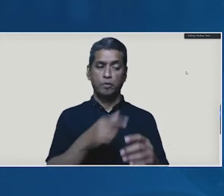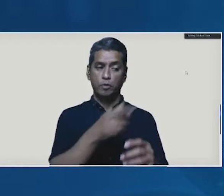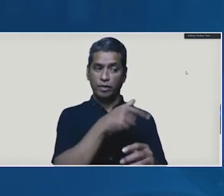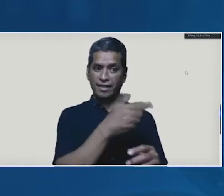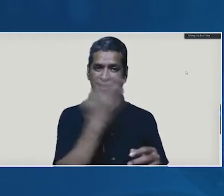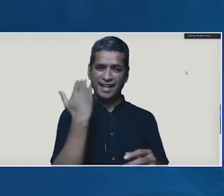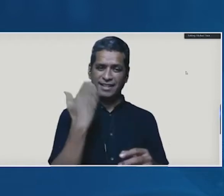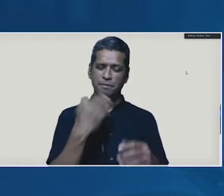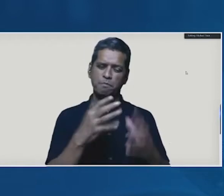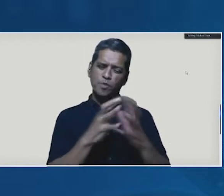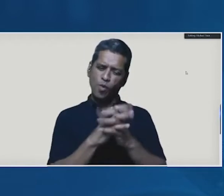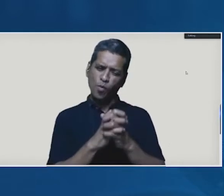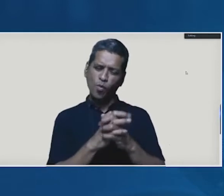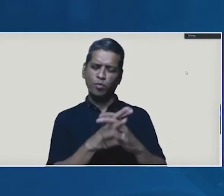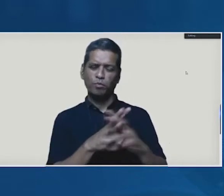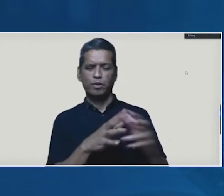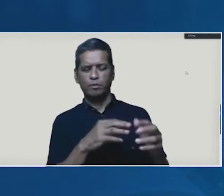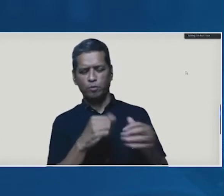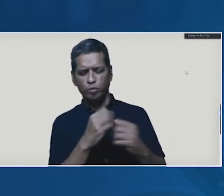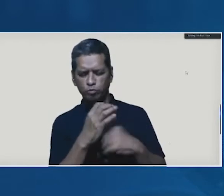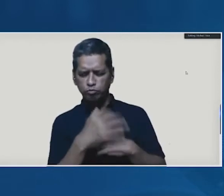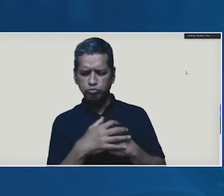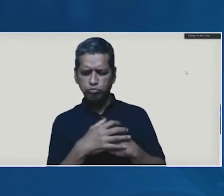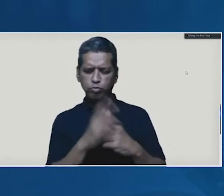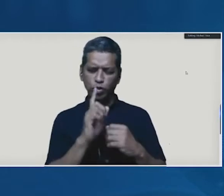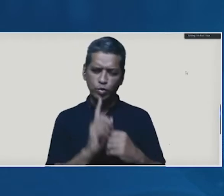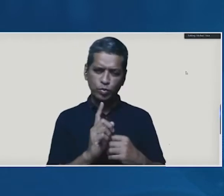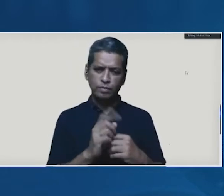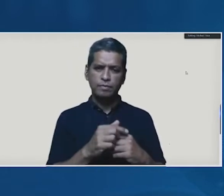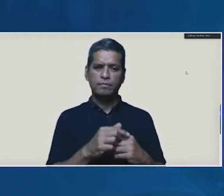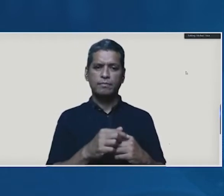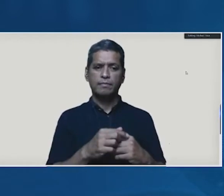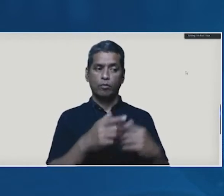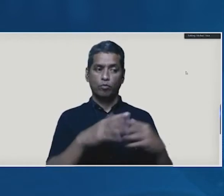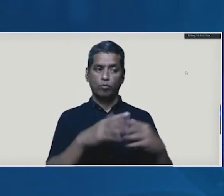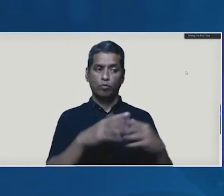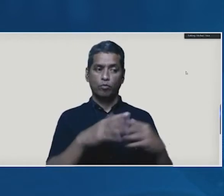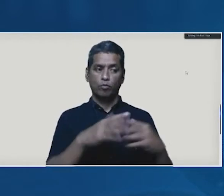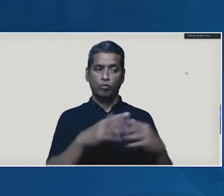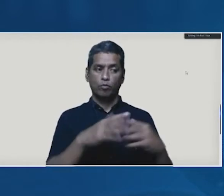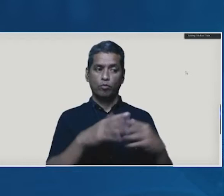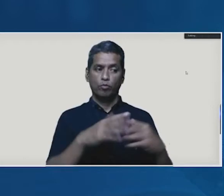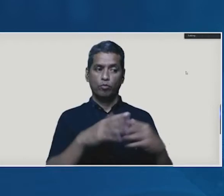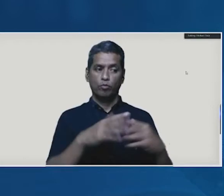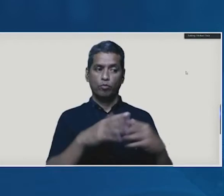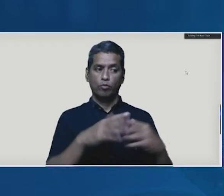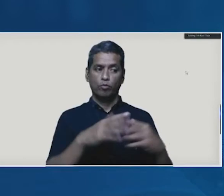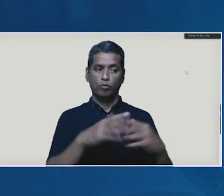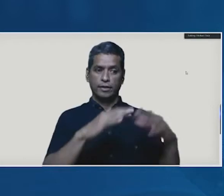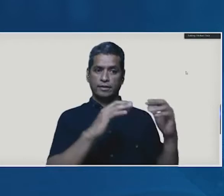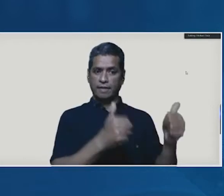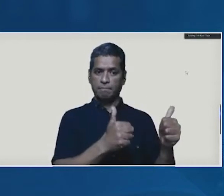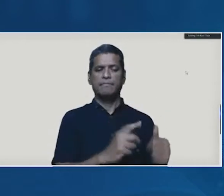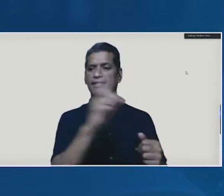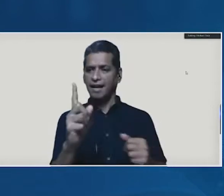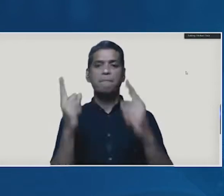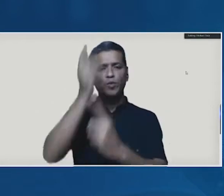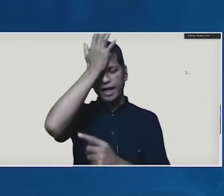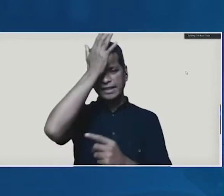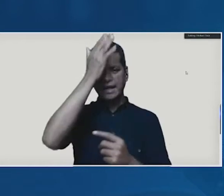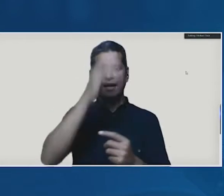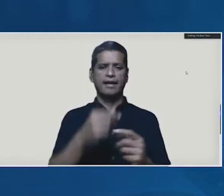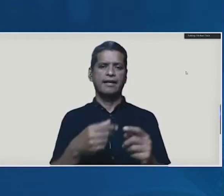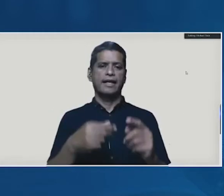menyatakan kepada Daniel mimpi itu kemudian ketika Daniel bertemu dengan biasa dengan raja nebukadnezar